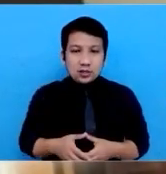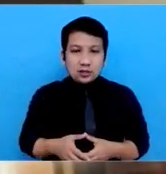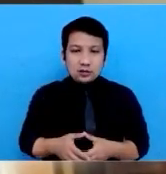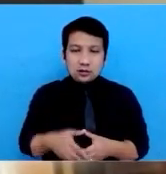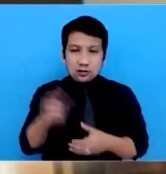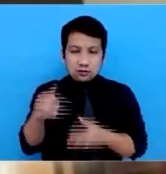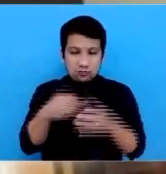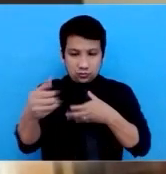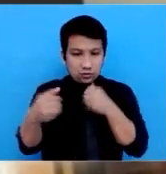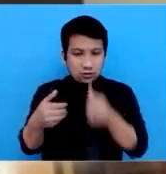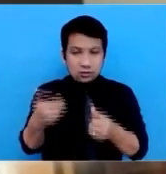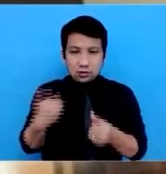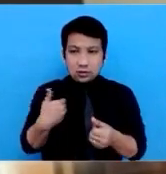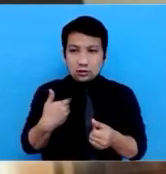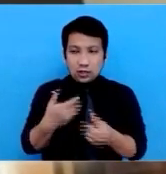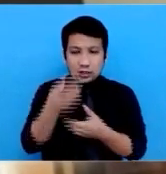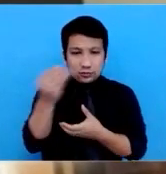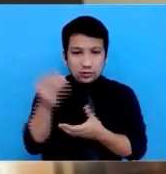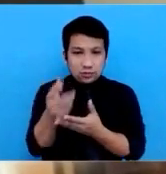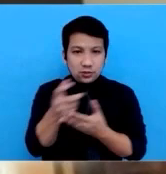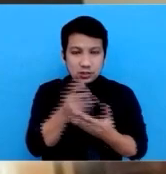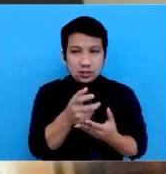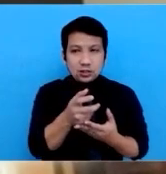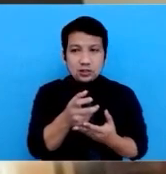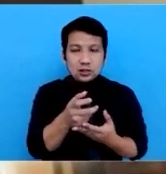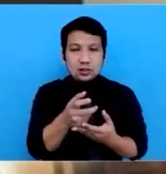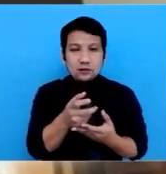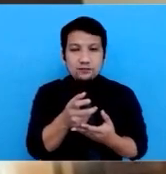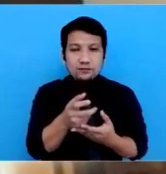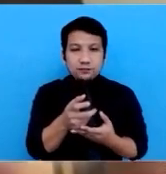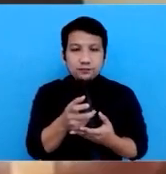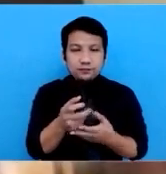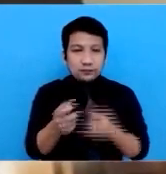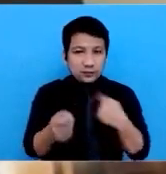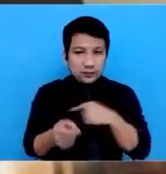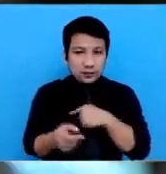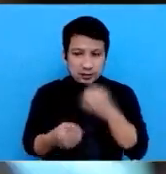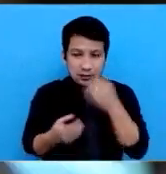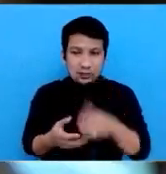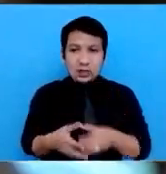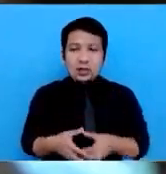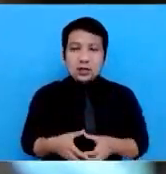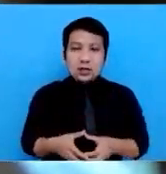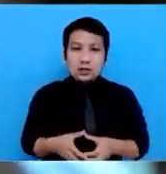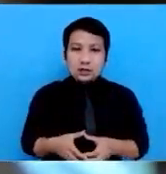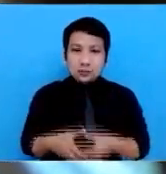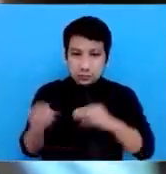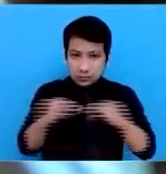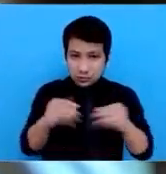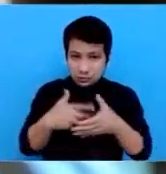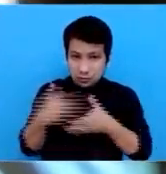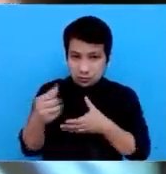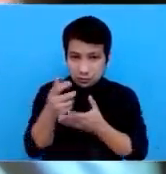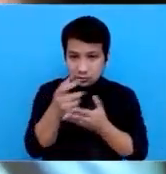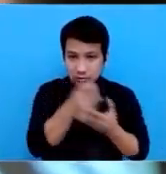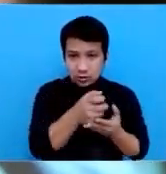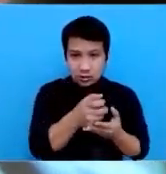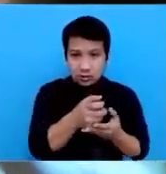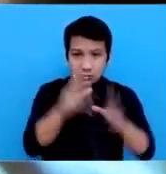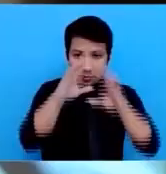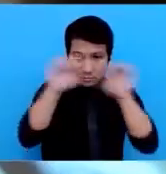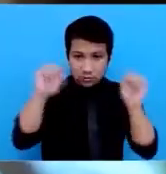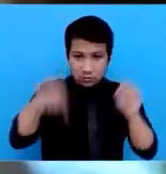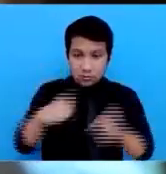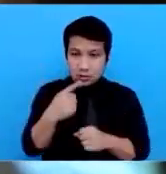Kung si Presidential Advisor on Entrepreneurship Joey Concepcion naman ang tatanungin, mas maiging limitahan na lang ang pagkilos ng mga wala